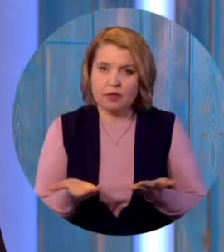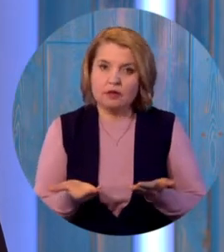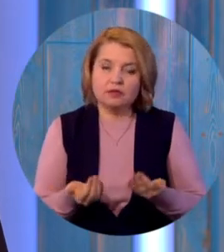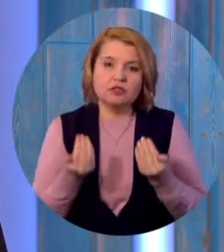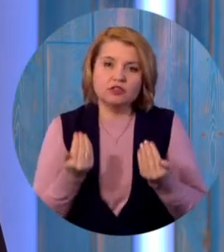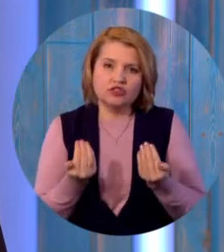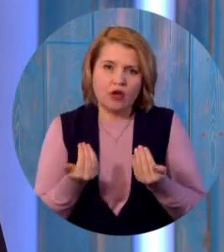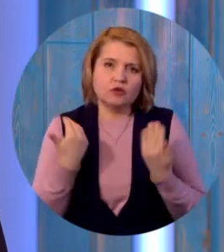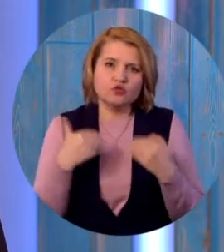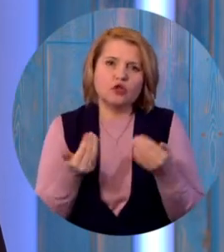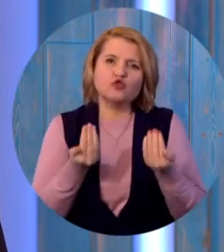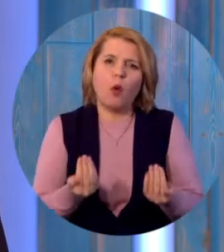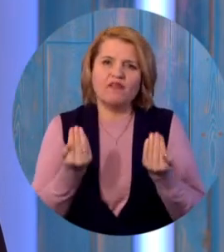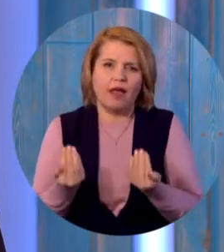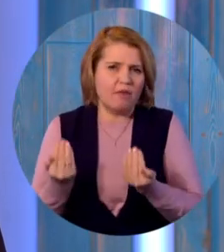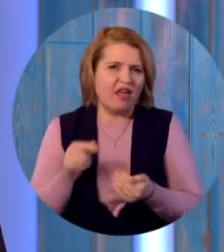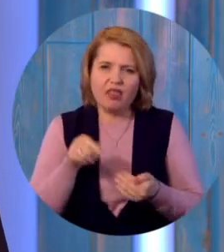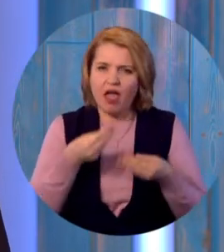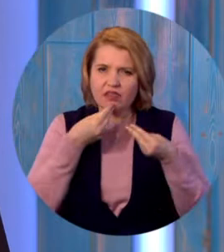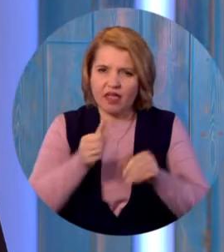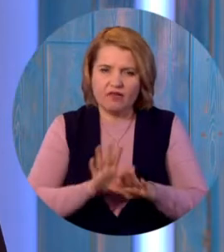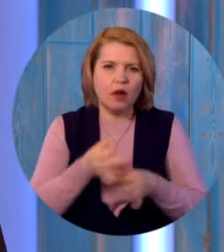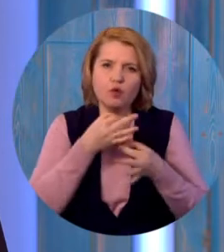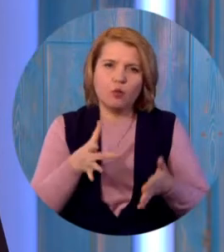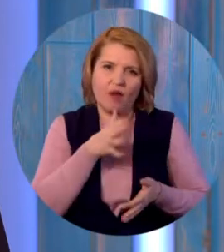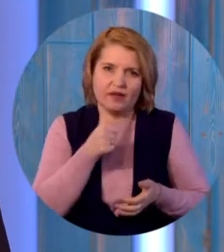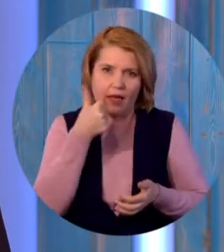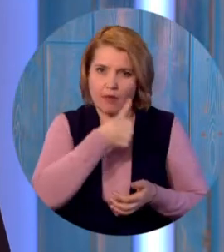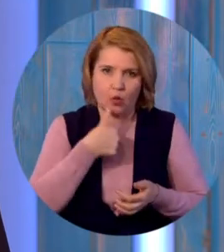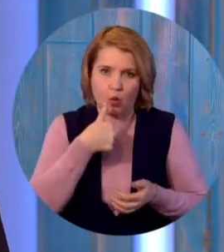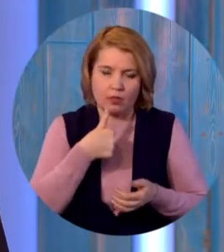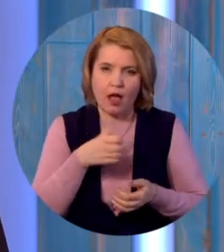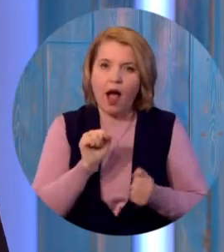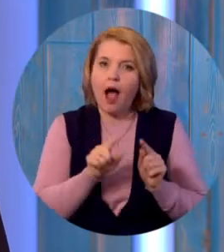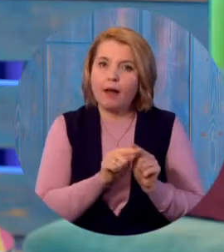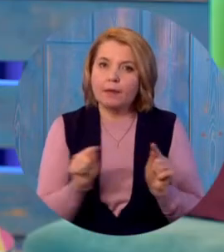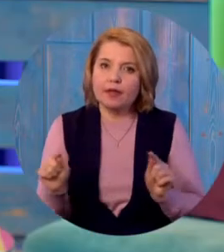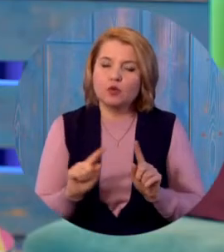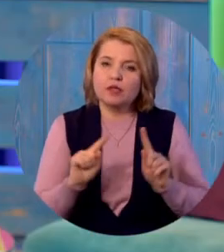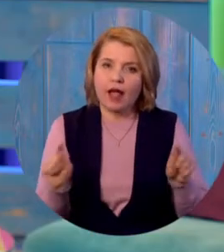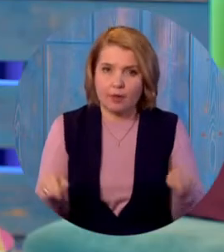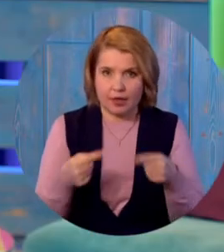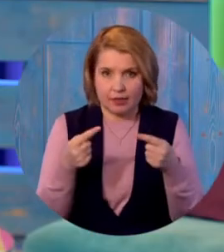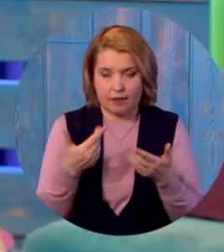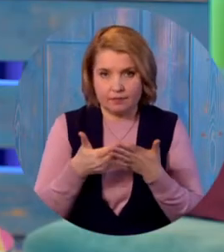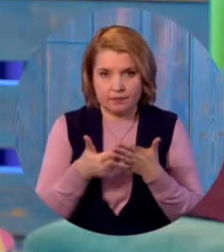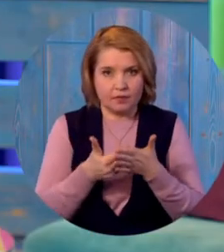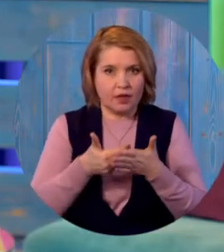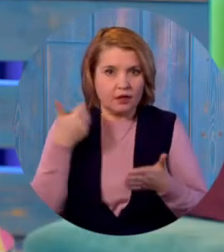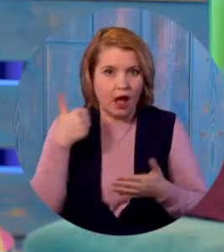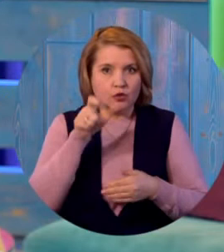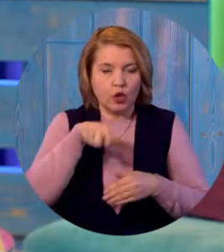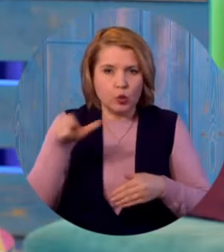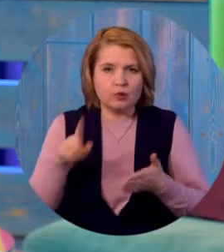методы современные, это не влияет. Не влияет. Можно делать в любое время года. Хорошо, а период реабилитации все-таки? Ну, ведь раньше люди должны были долго